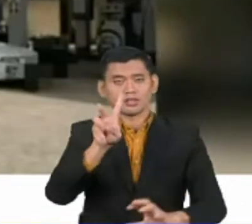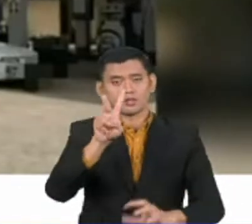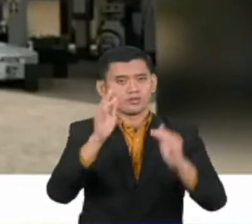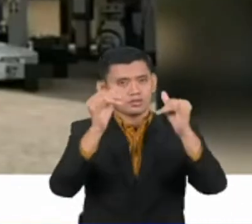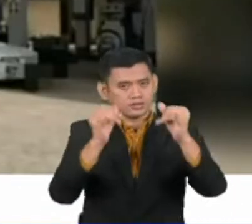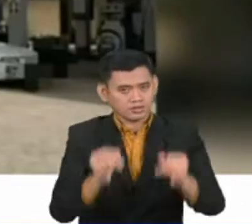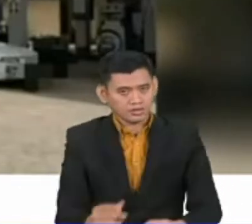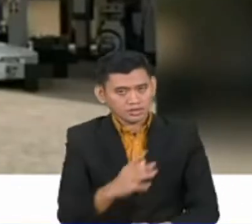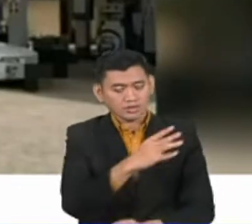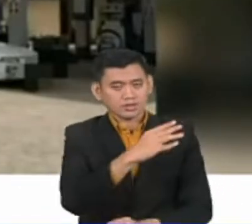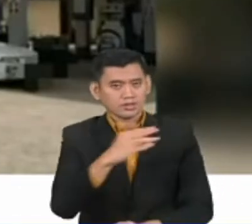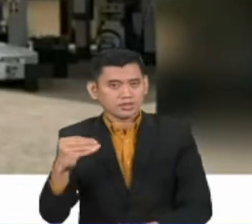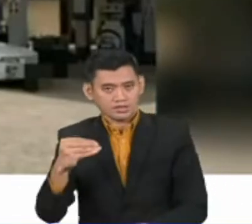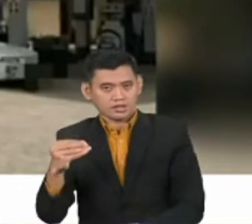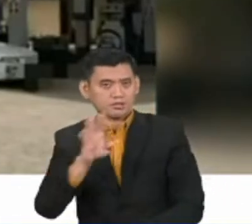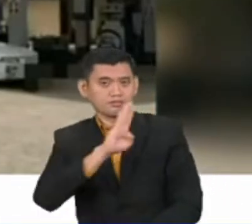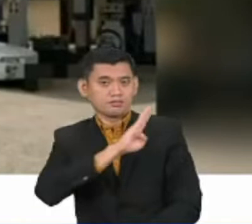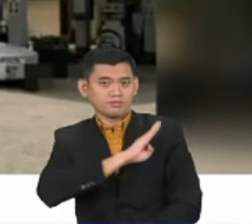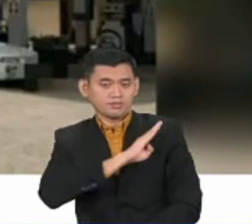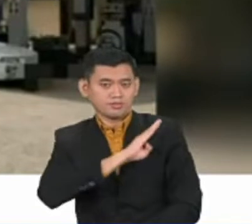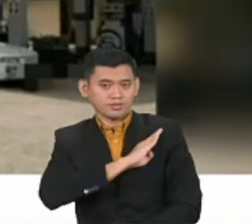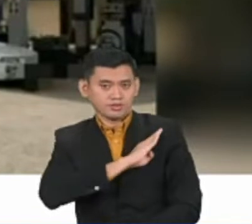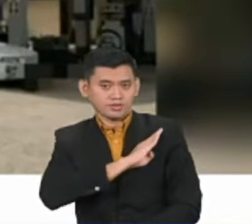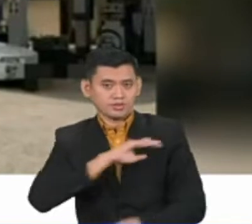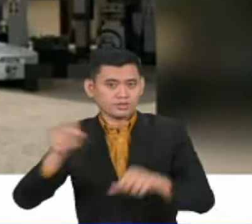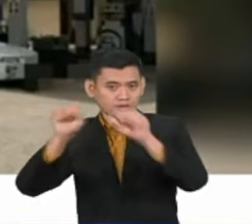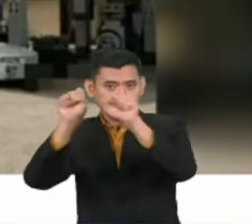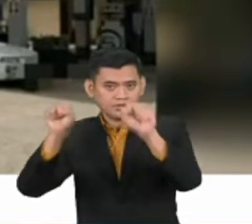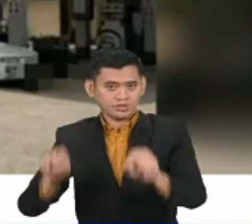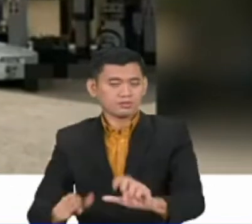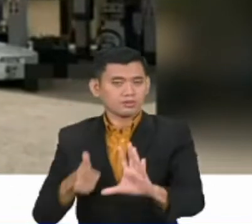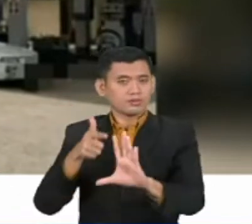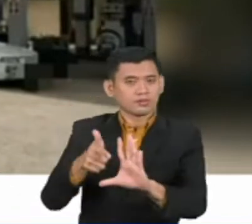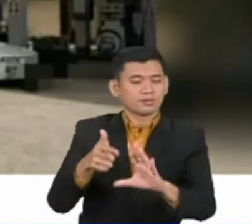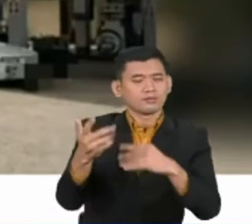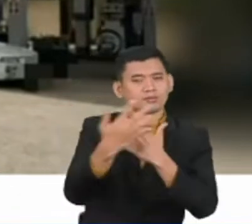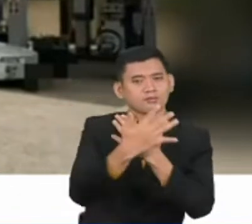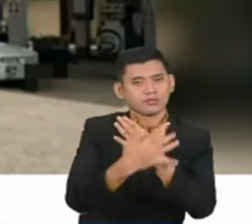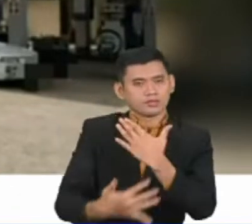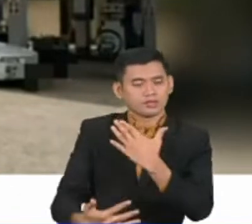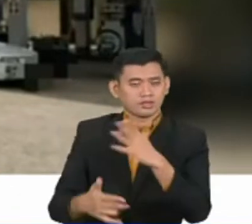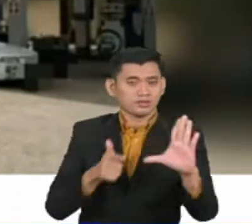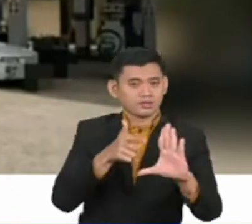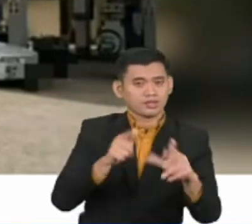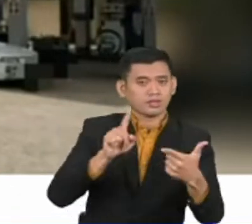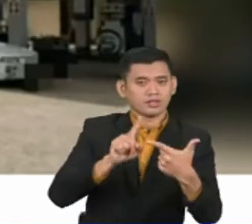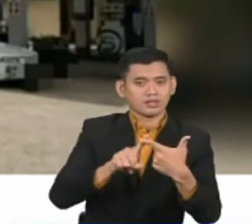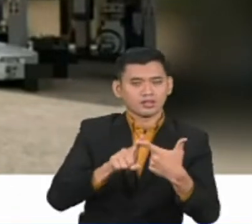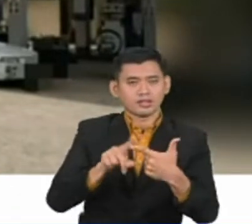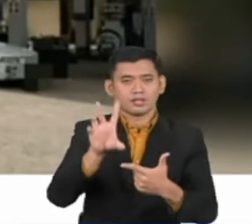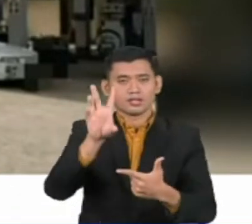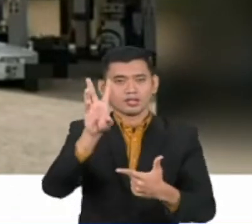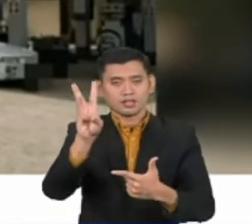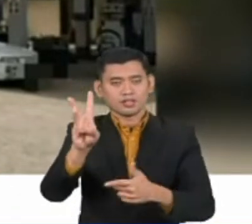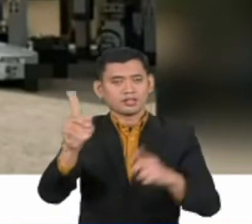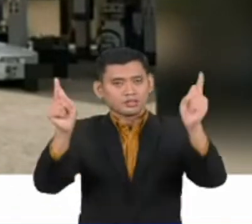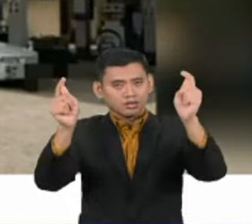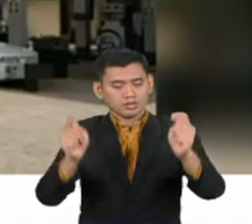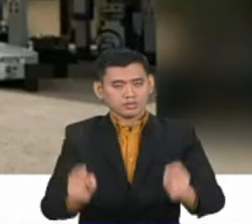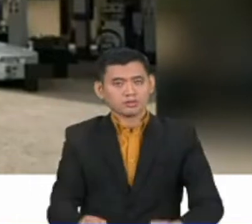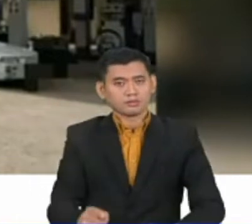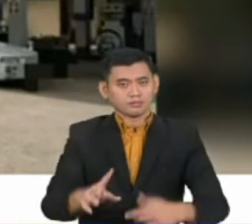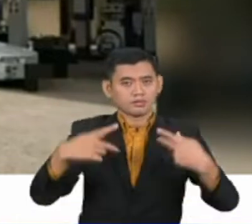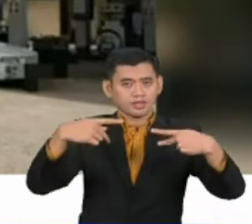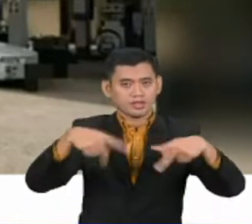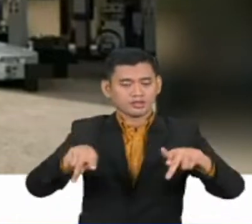dan pemilik stesen minyak ditahan. Lori terbabit, minyak diesel dan 6 tong plastik putih dirampas. Nilai